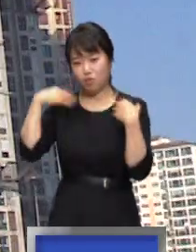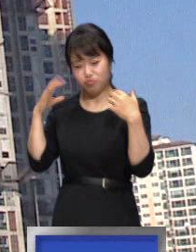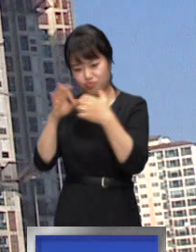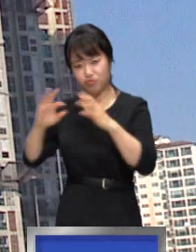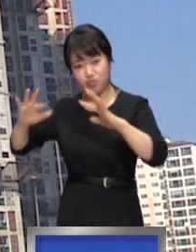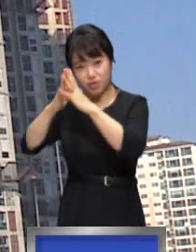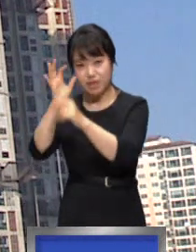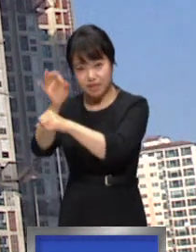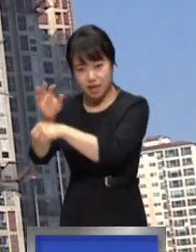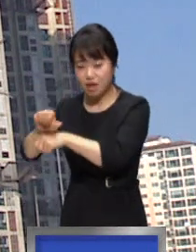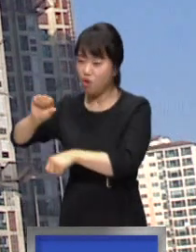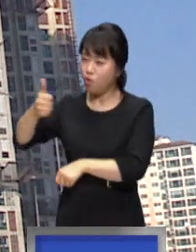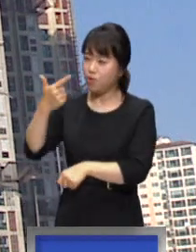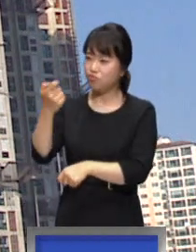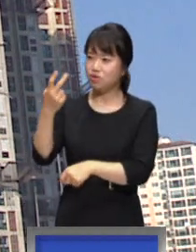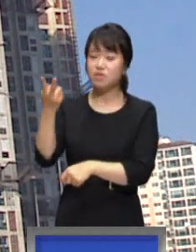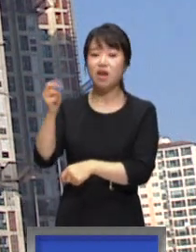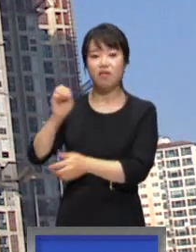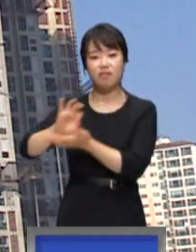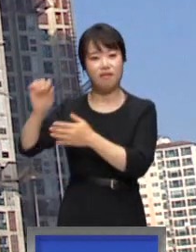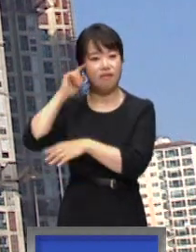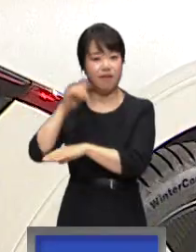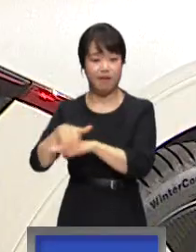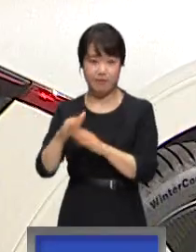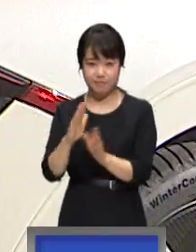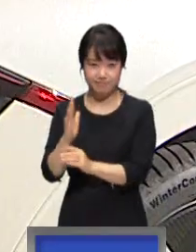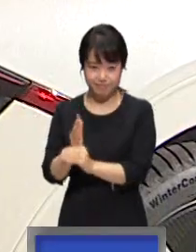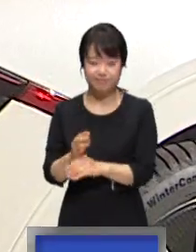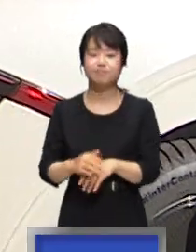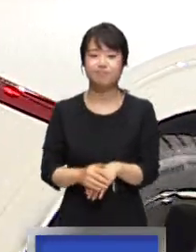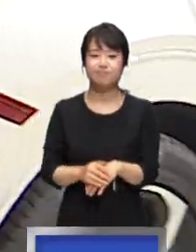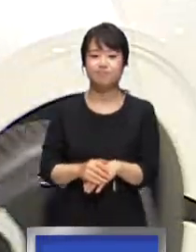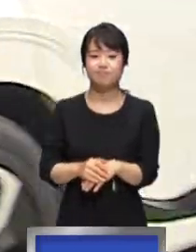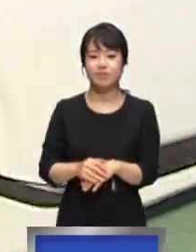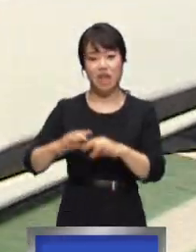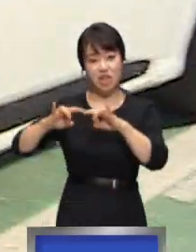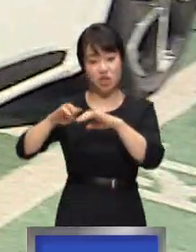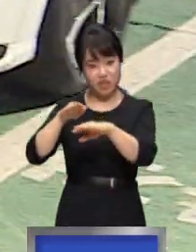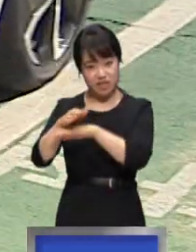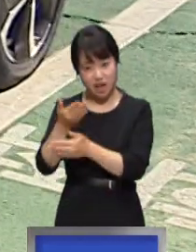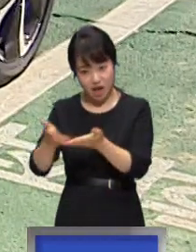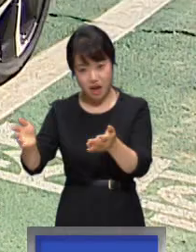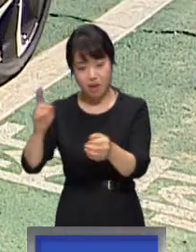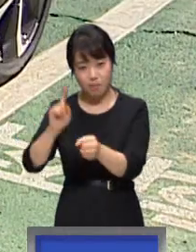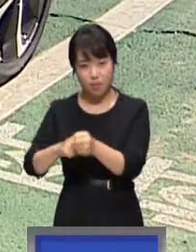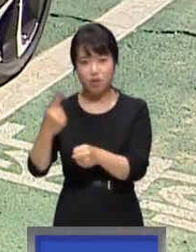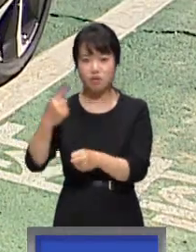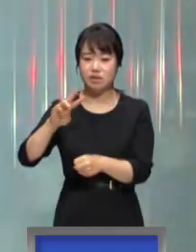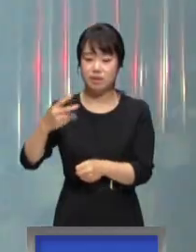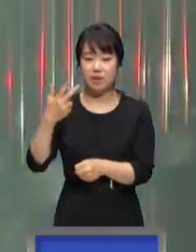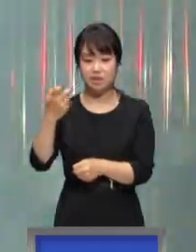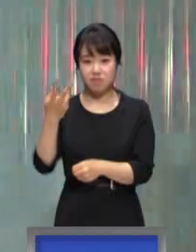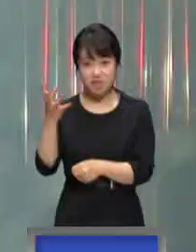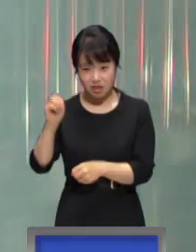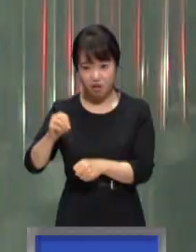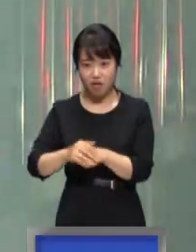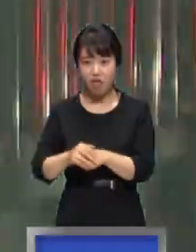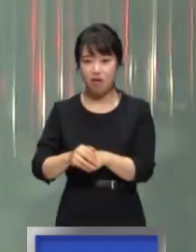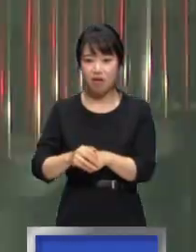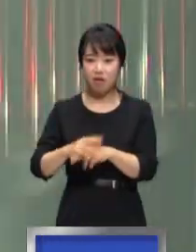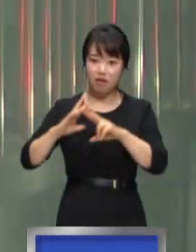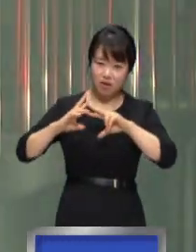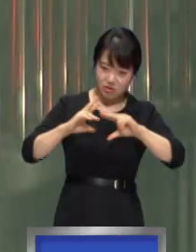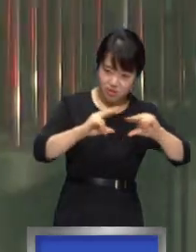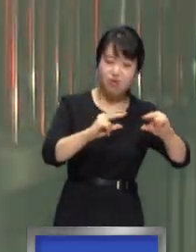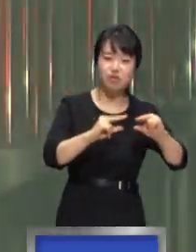공공임대주택 매입에 562억 원이 사용됩니다. 친환경 전기차 보급에 1,377억 원, 내구 현안이